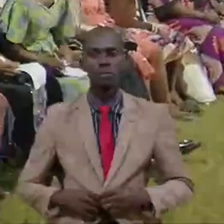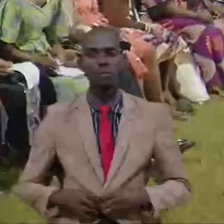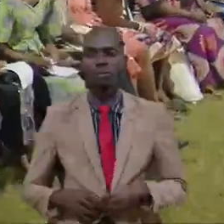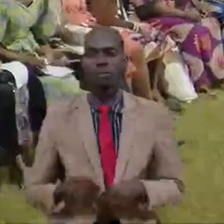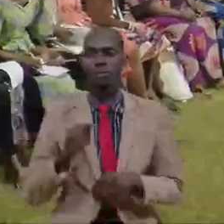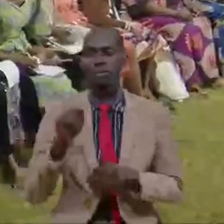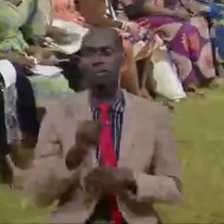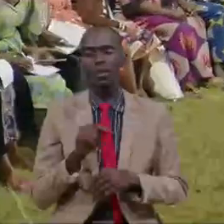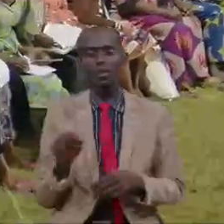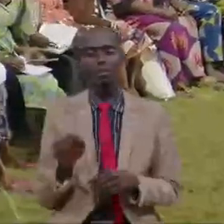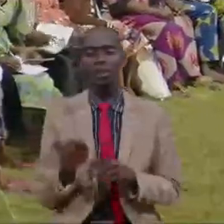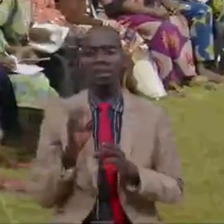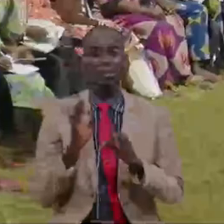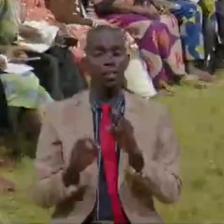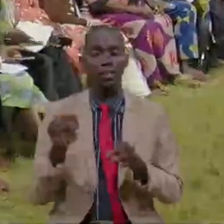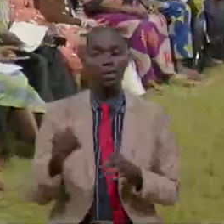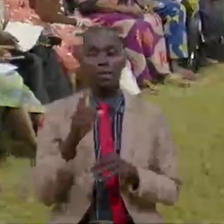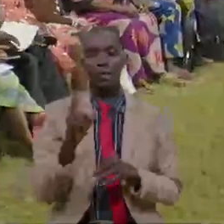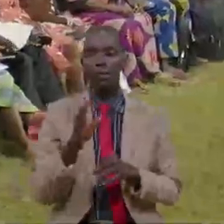17.